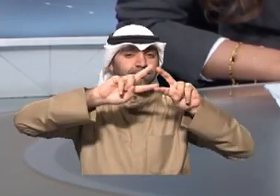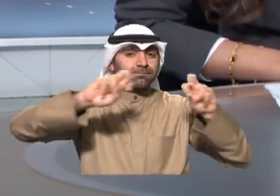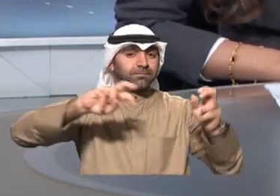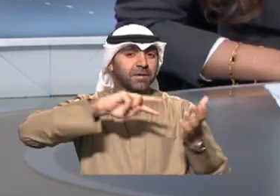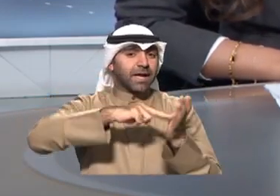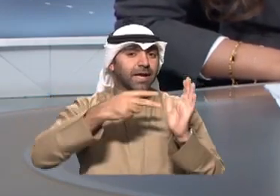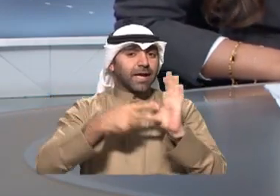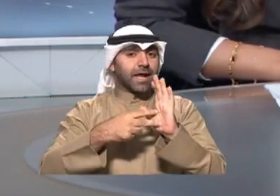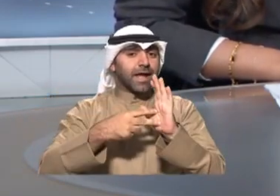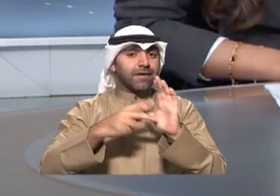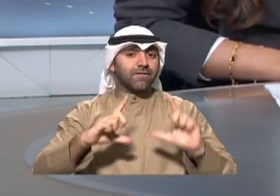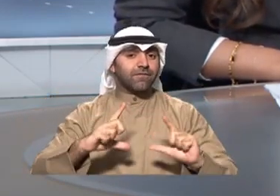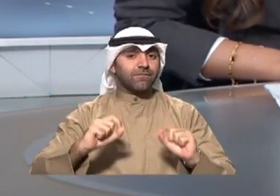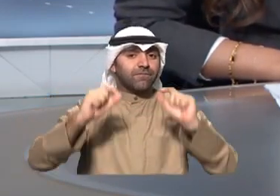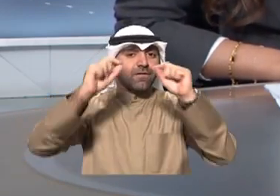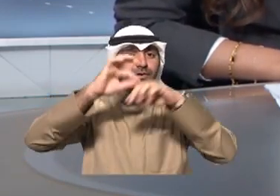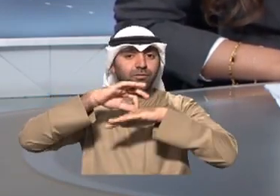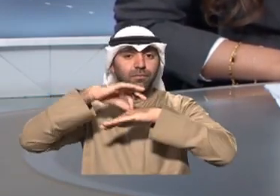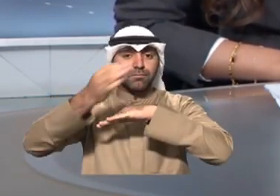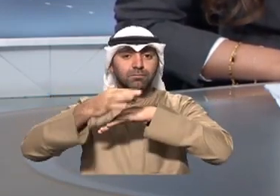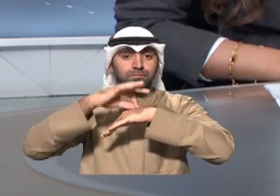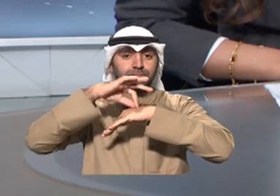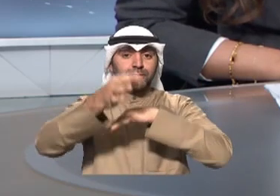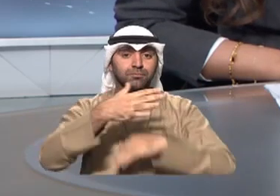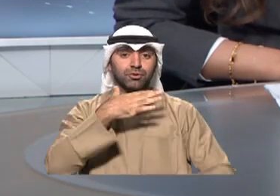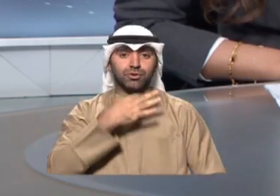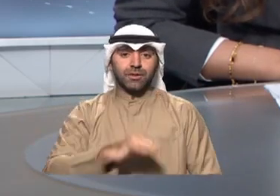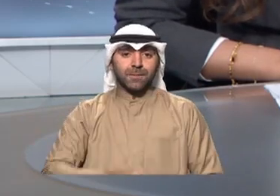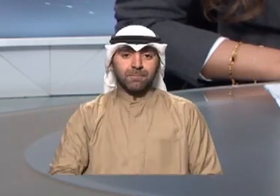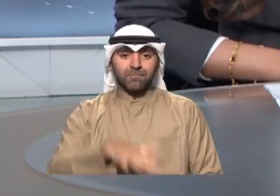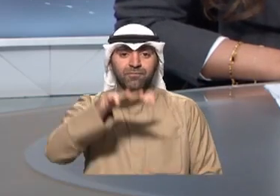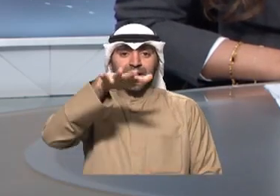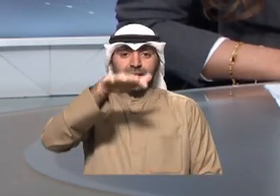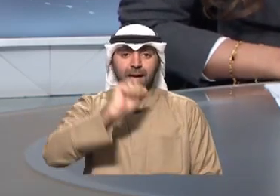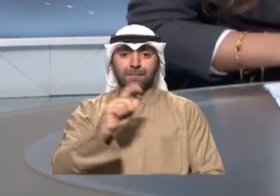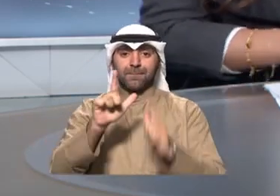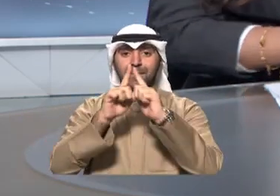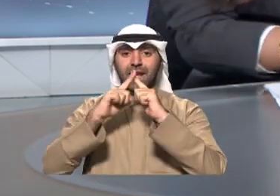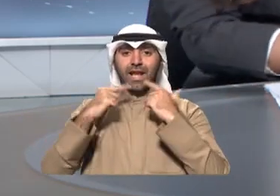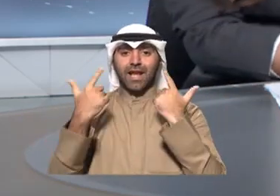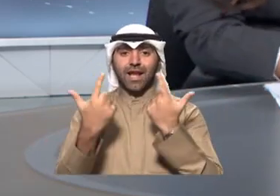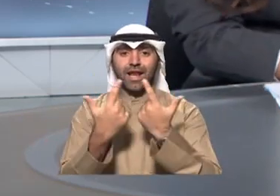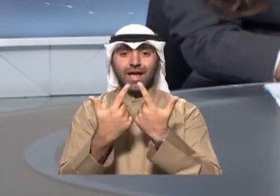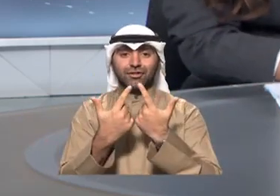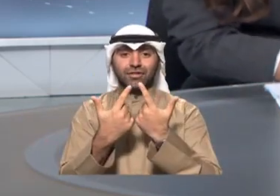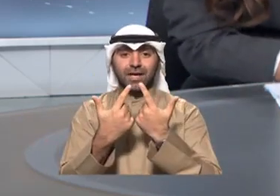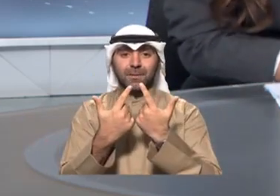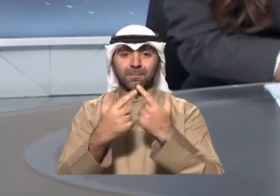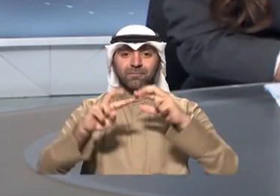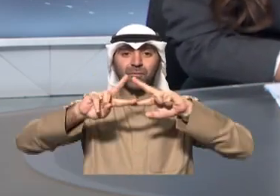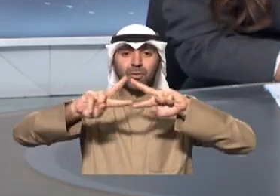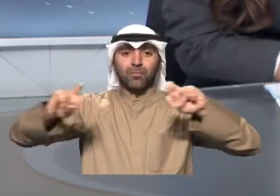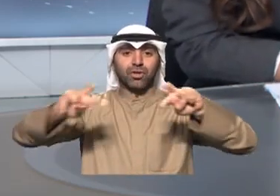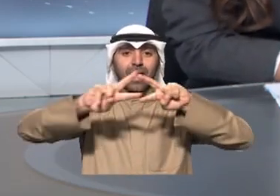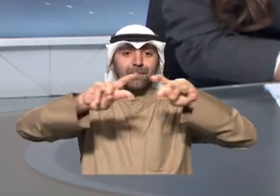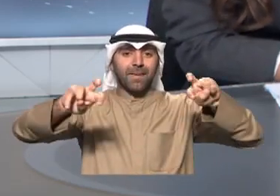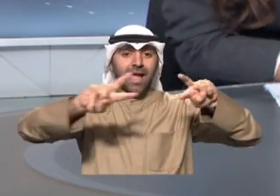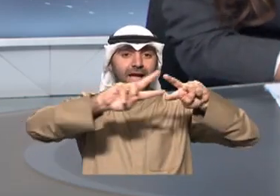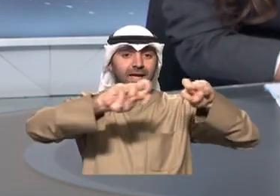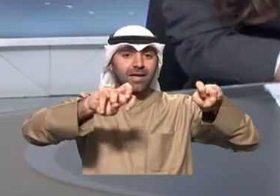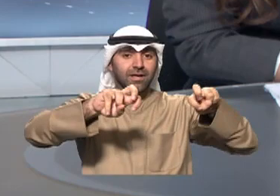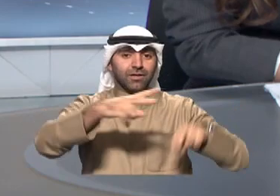من الفيروس لا يوجد دليل علمي على أنها أشد فتكا، ولفتوا إلى أنها لا تؤثر على فعالية اللقاحات